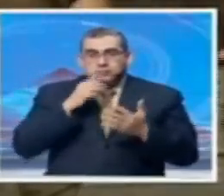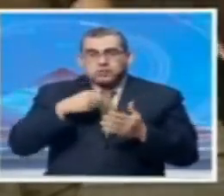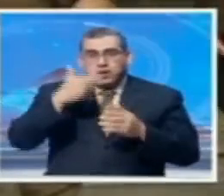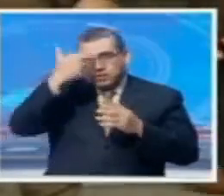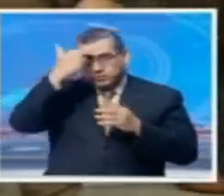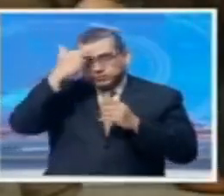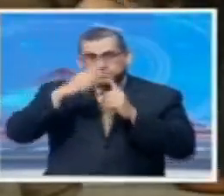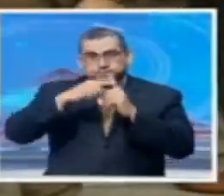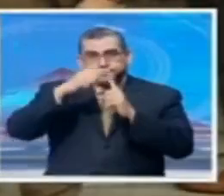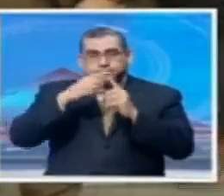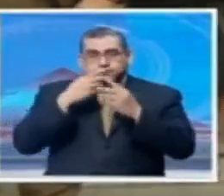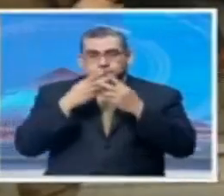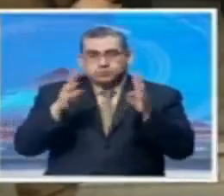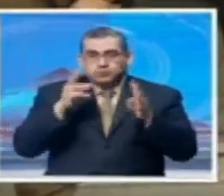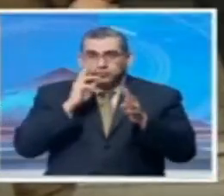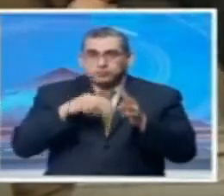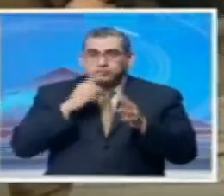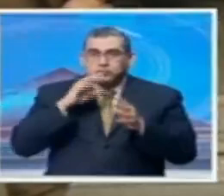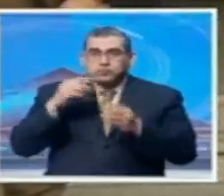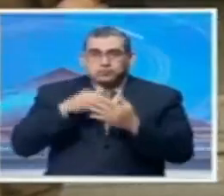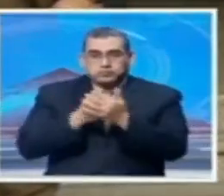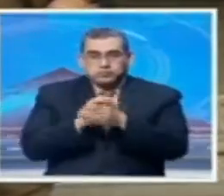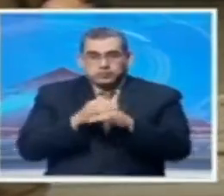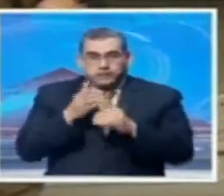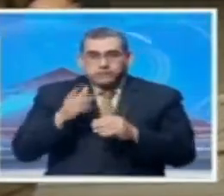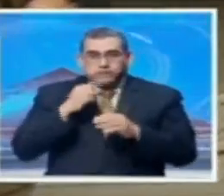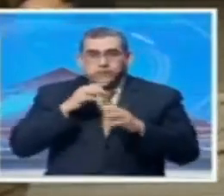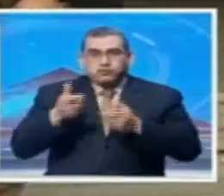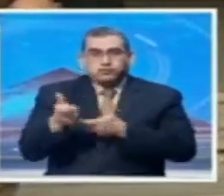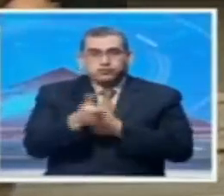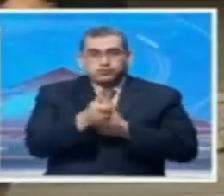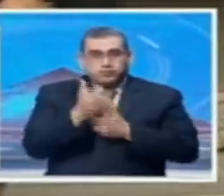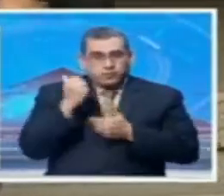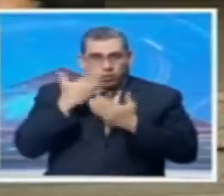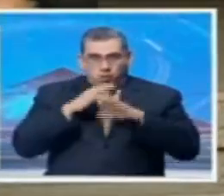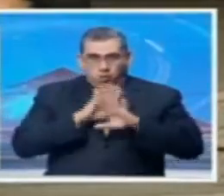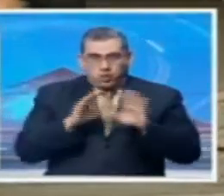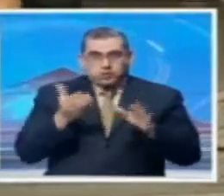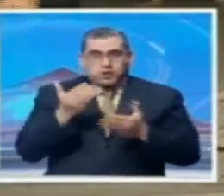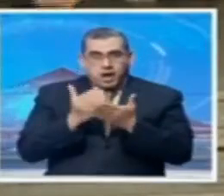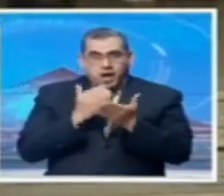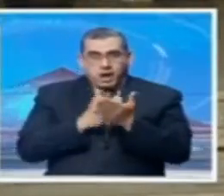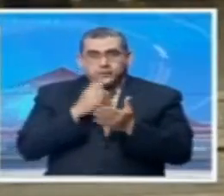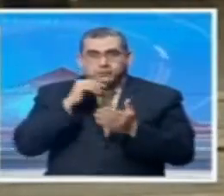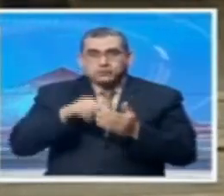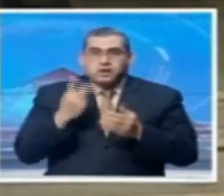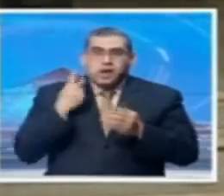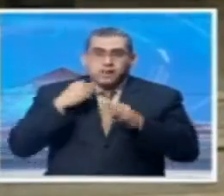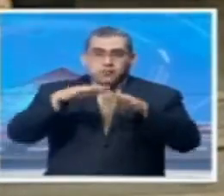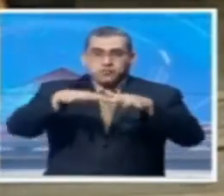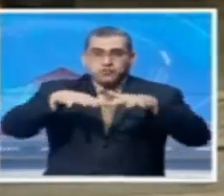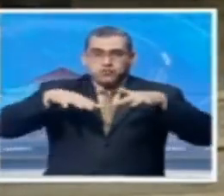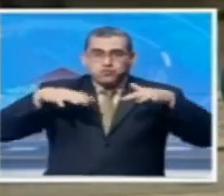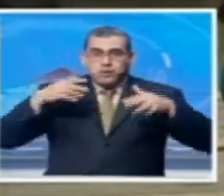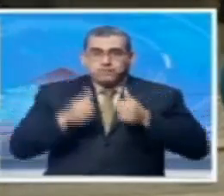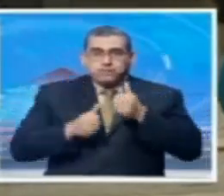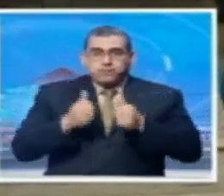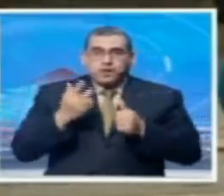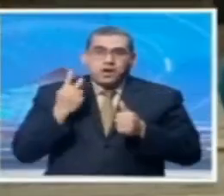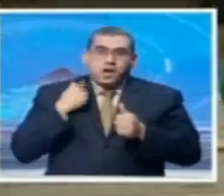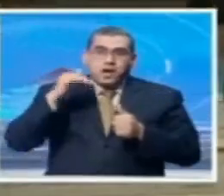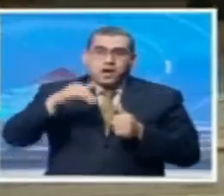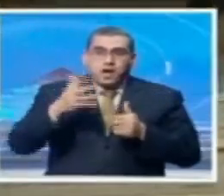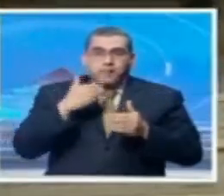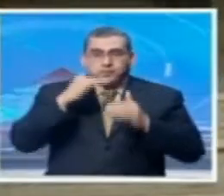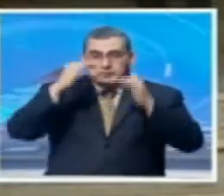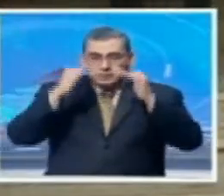الحرارة، المطهرات موجودة، تعيم المدرجات حصل، الطاقة الاستيعابية للمدرجات عشان الامتحانات نزلنا